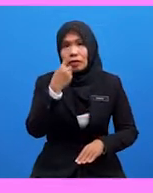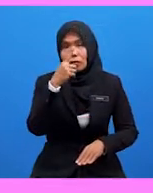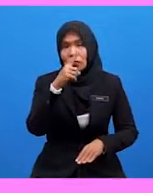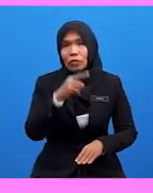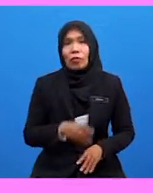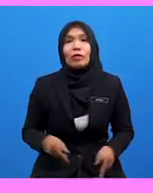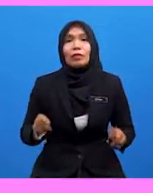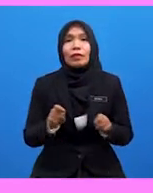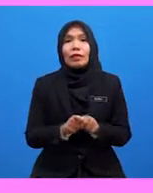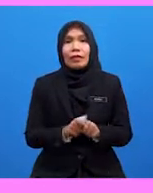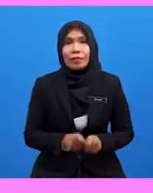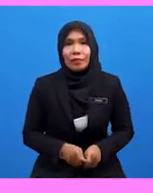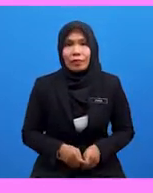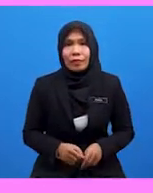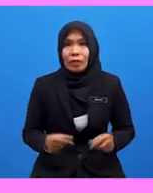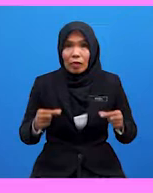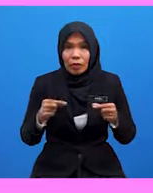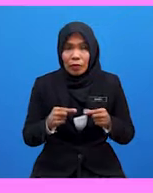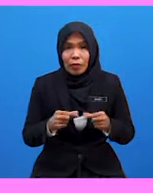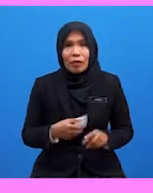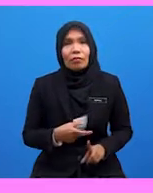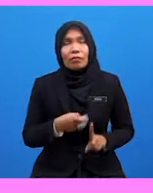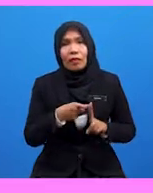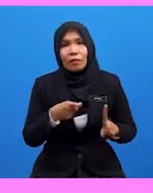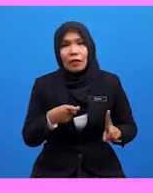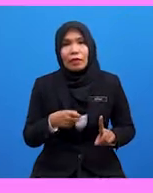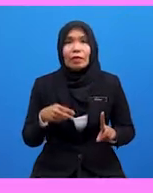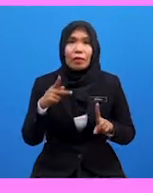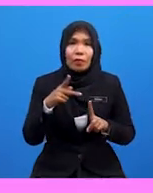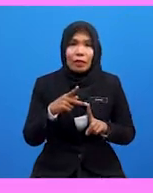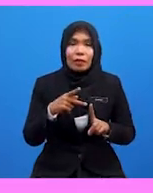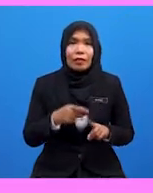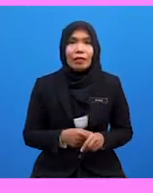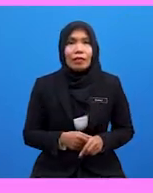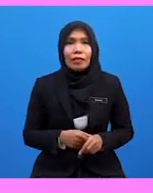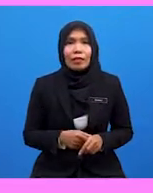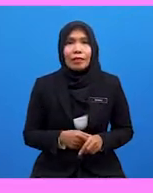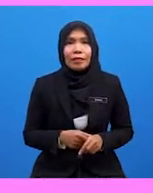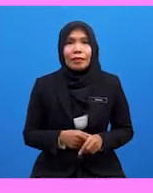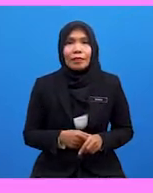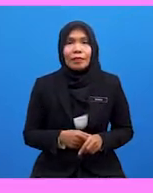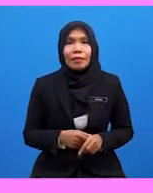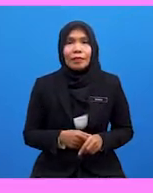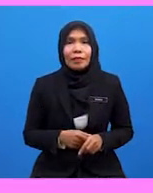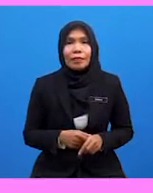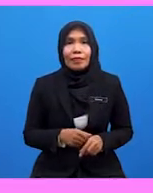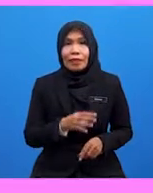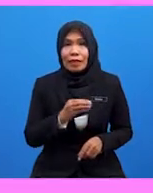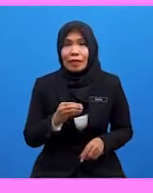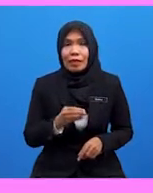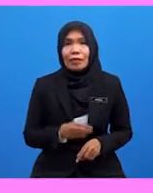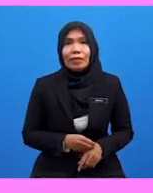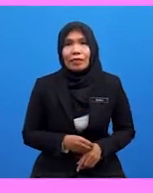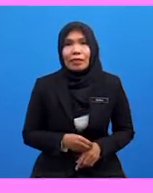seperti. Gabungan, daripada, kepada, dari hal. Dan terbitan